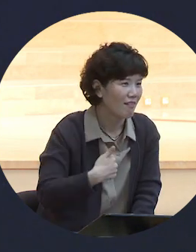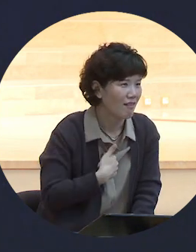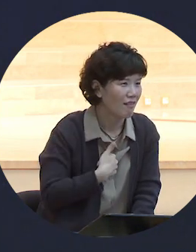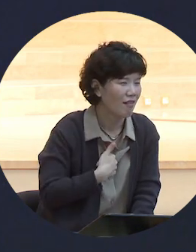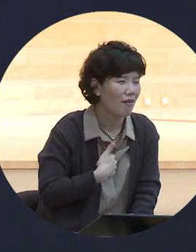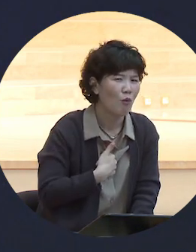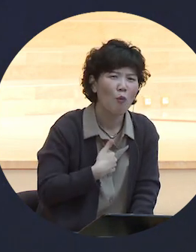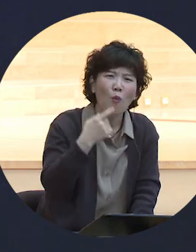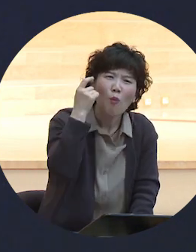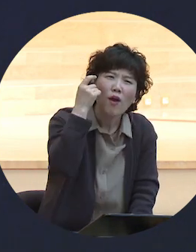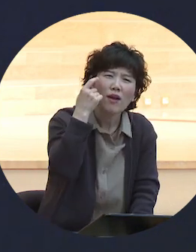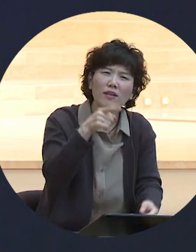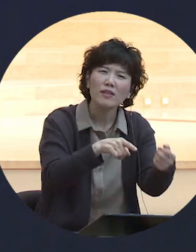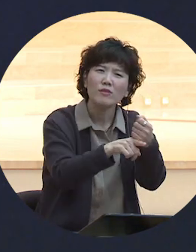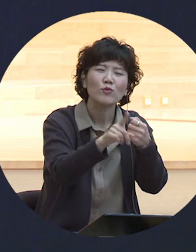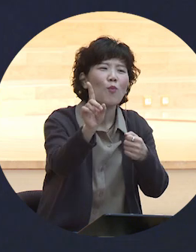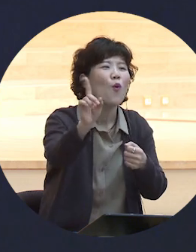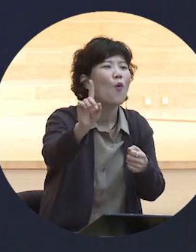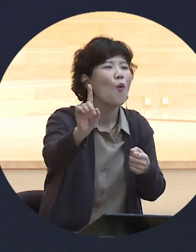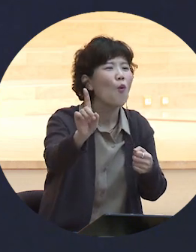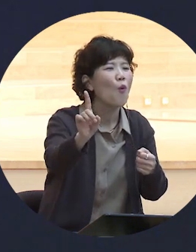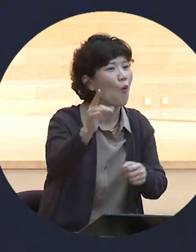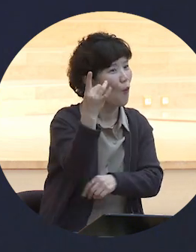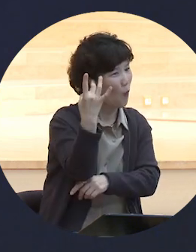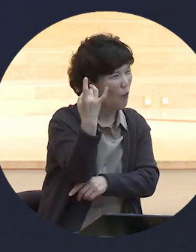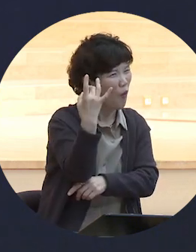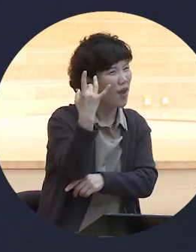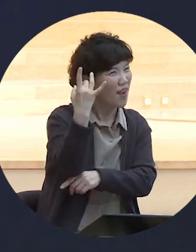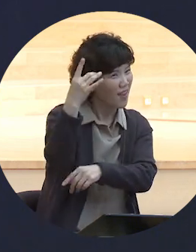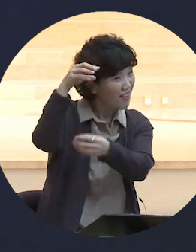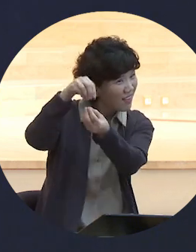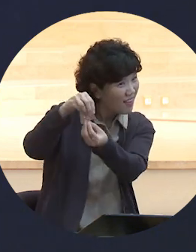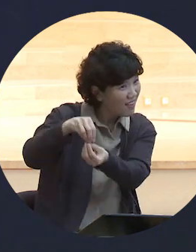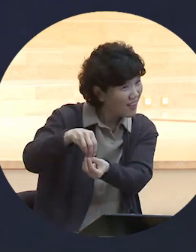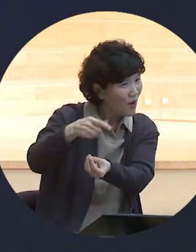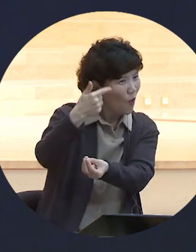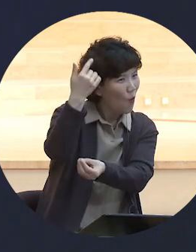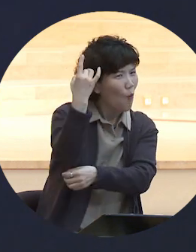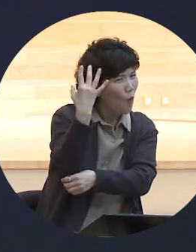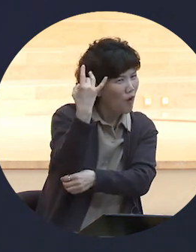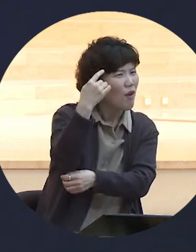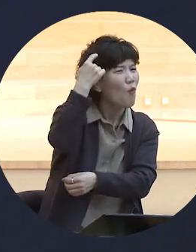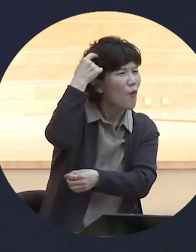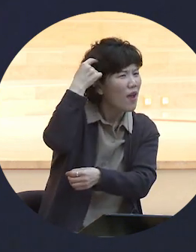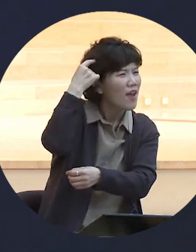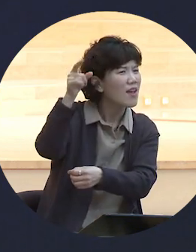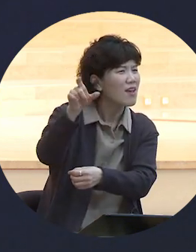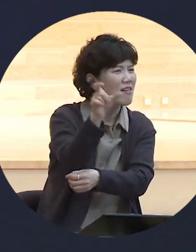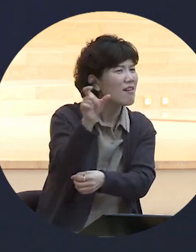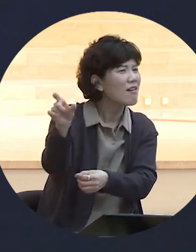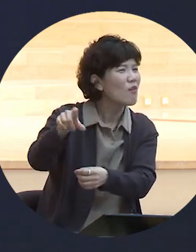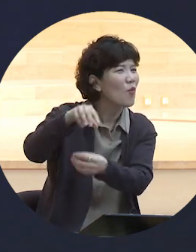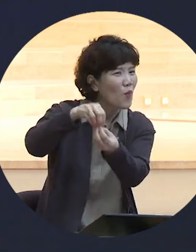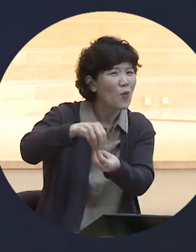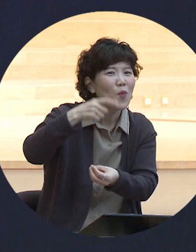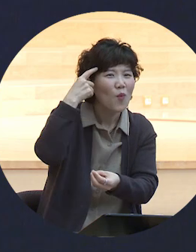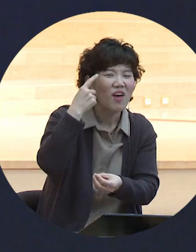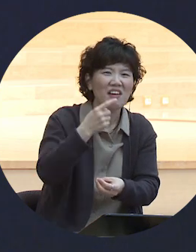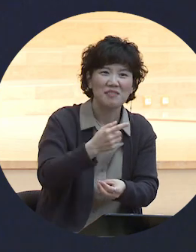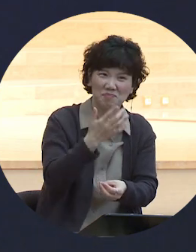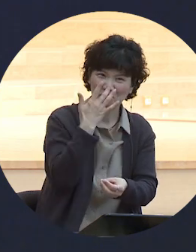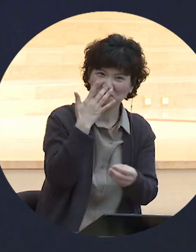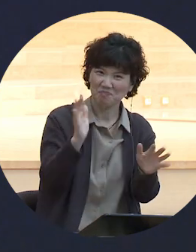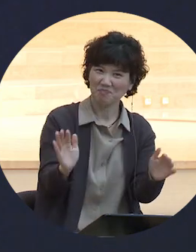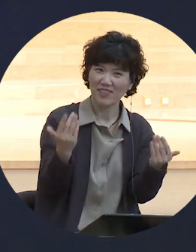또 왜 그렇게 했을까요? 원래 그렇게 했으니까 그럼 원래는 왜 그렇게 했을까요? 별거 아니라고 생각하실